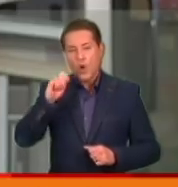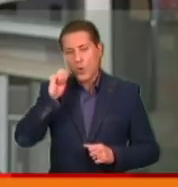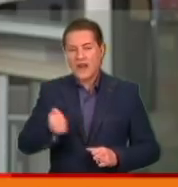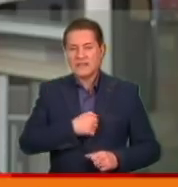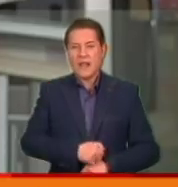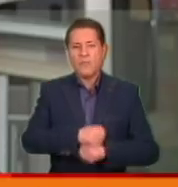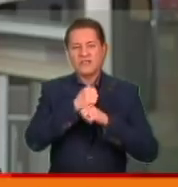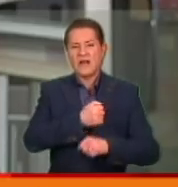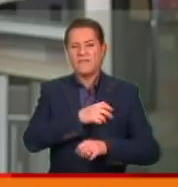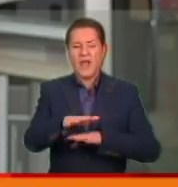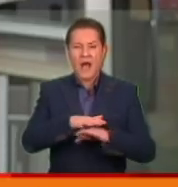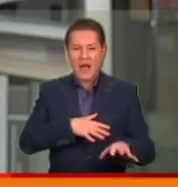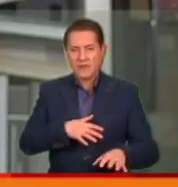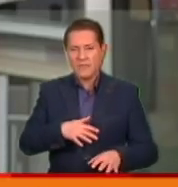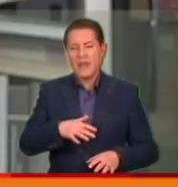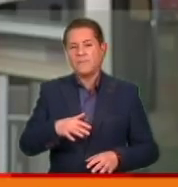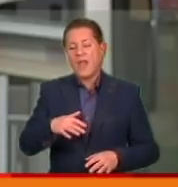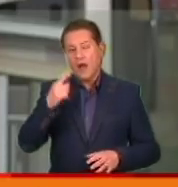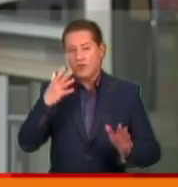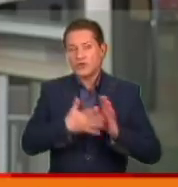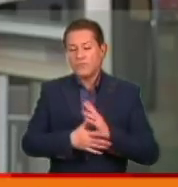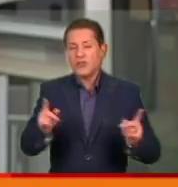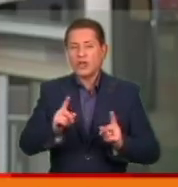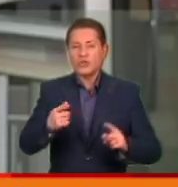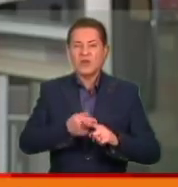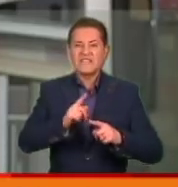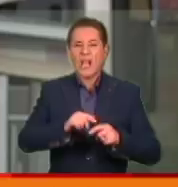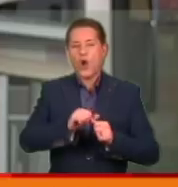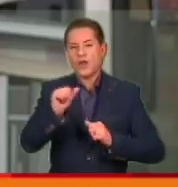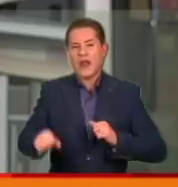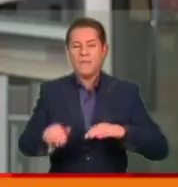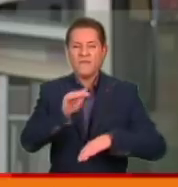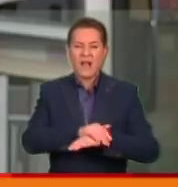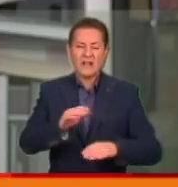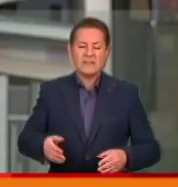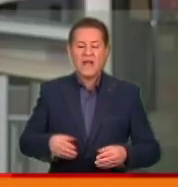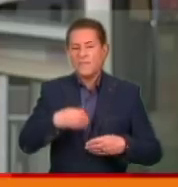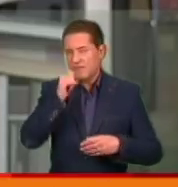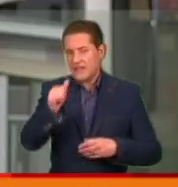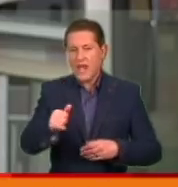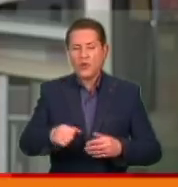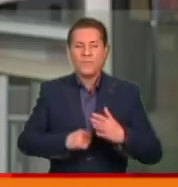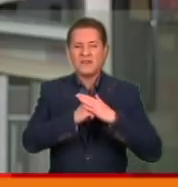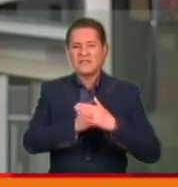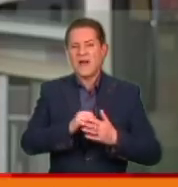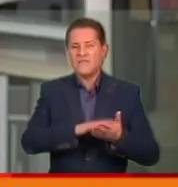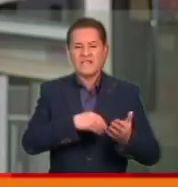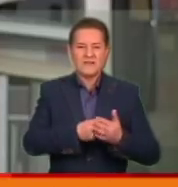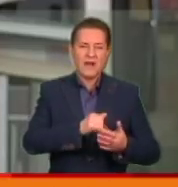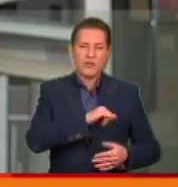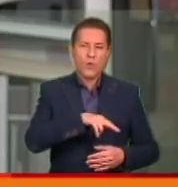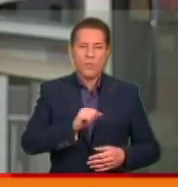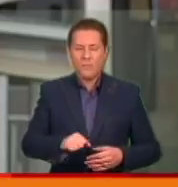окремих вояків армії Краєвої. Але неймовірно важливо розуміти, що ці окремі факти не дають підстав називати ані українською повстанською армією, ані армією